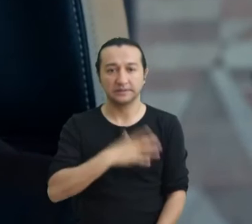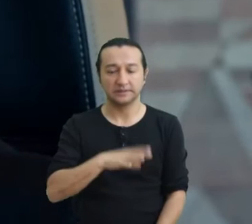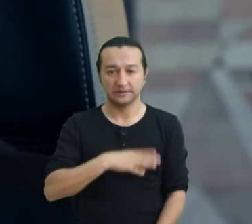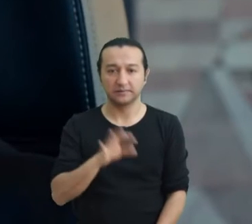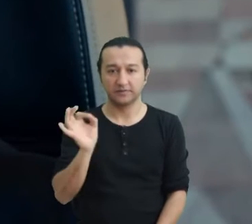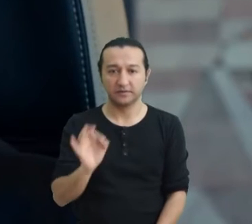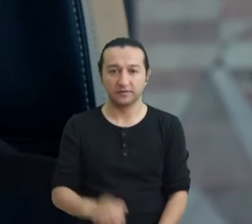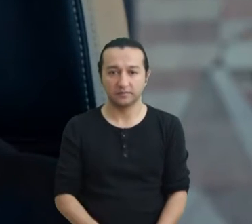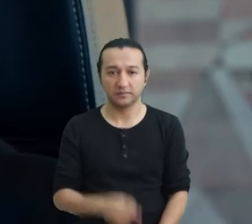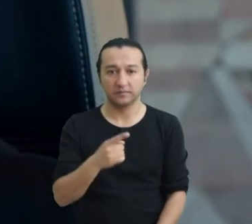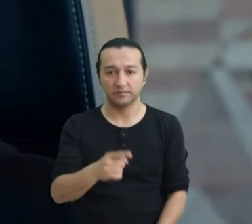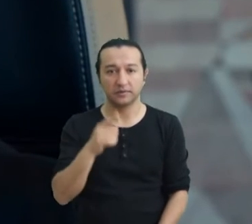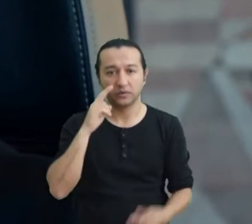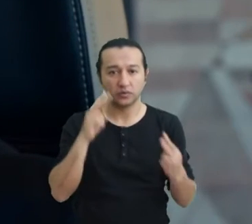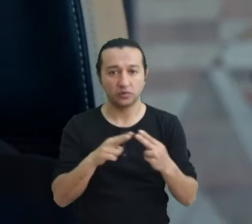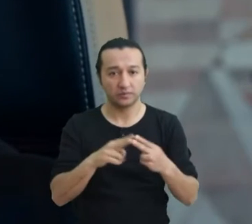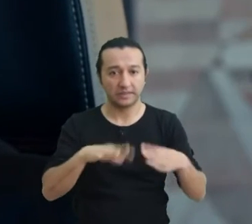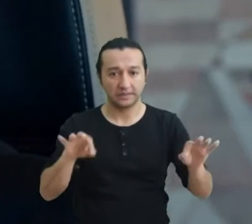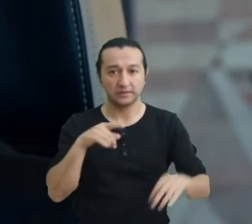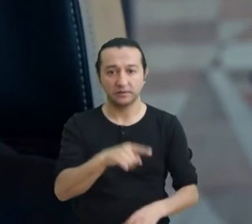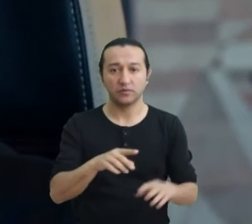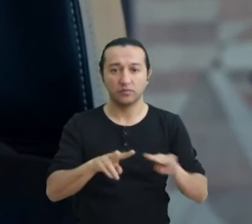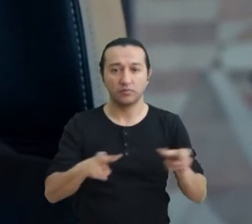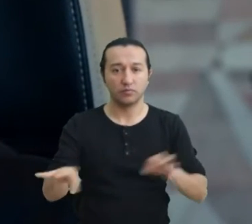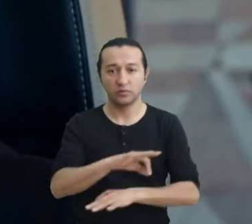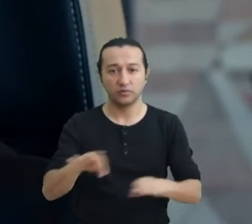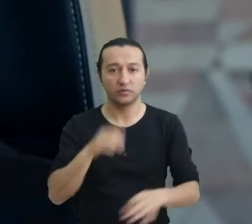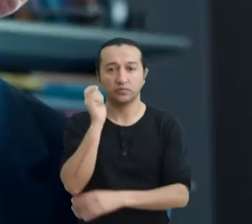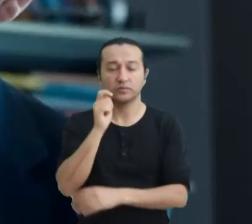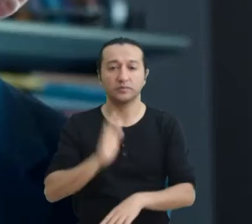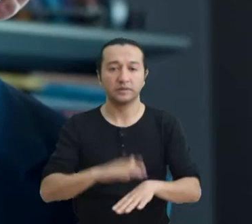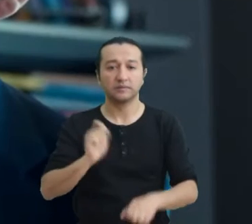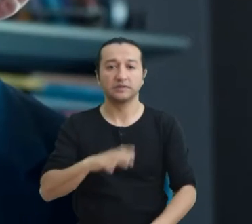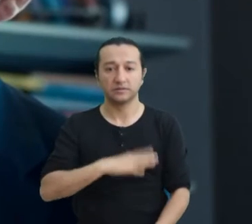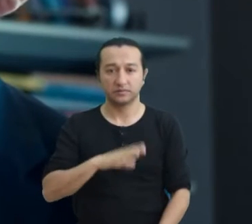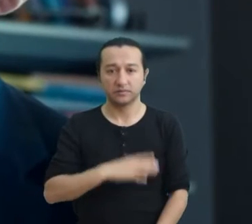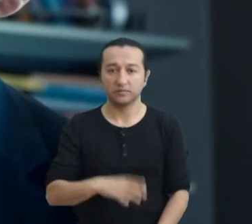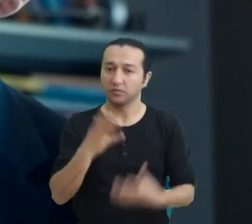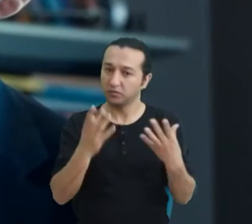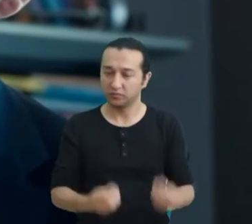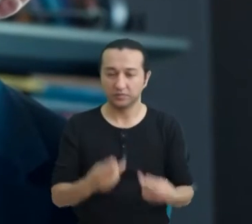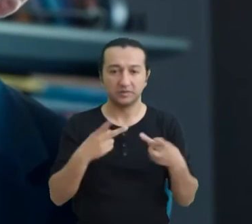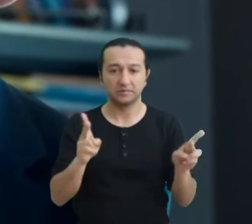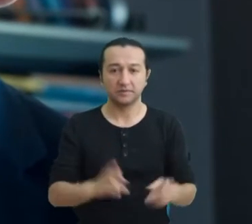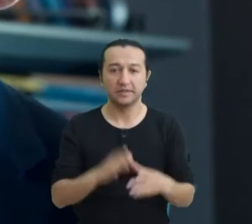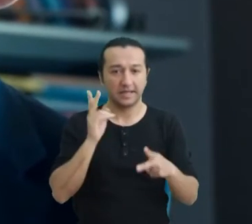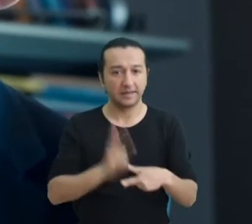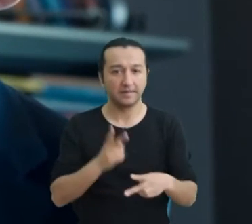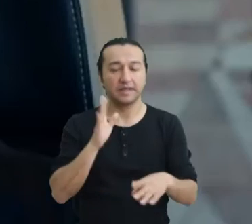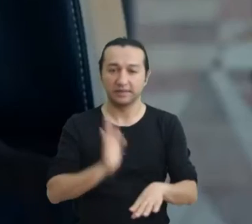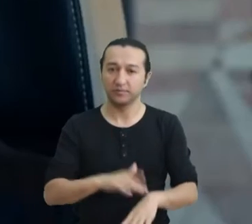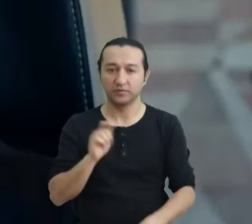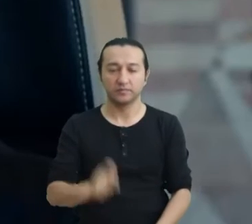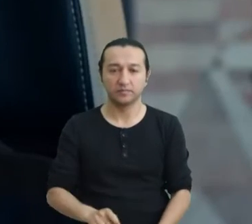isteyecektim. Bir görüşme ayarlarsan mühendislere bir sunum yapmak istiyorum. Tabii ki. Hemen